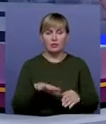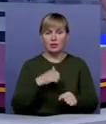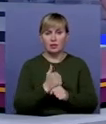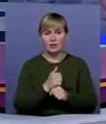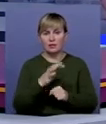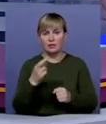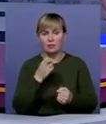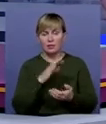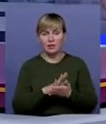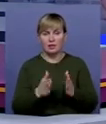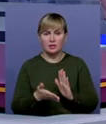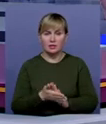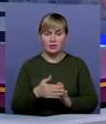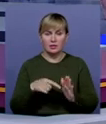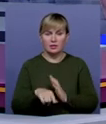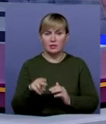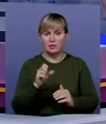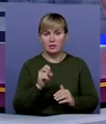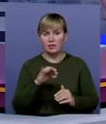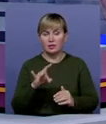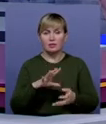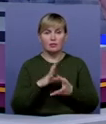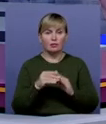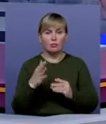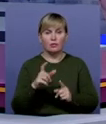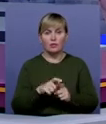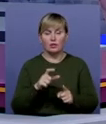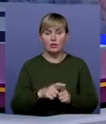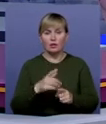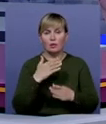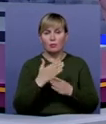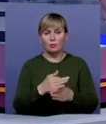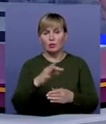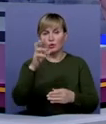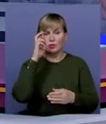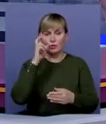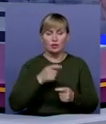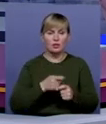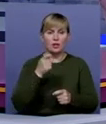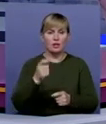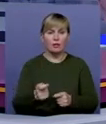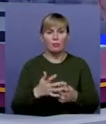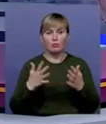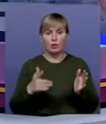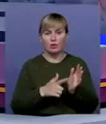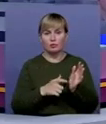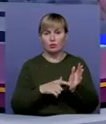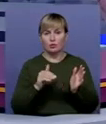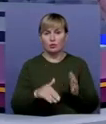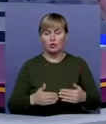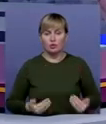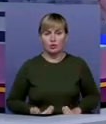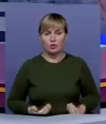социального благосостояния Данияр Алькибайулы. Всего же, по его словам, на помощь от государства заявки подали более 700 тысяч